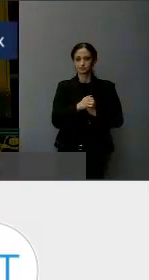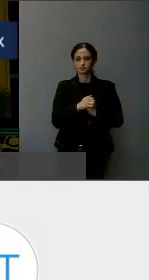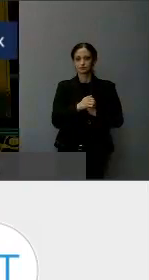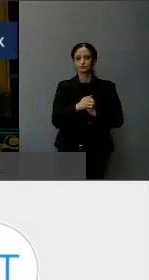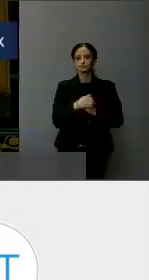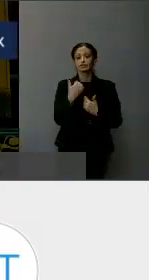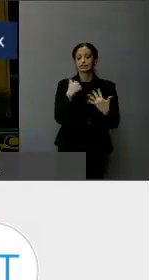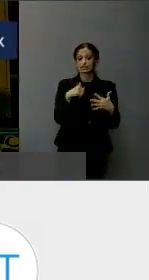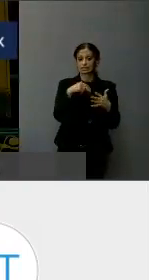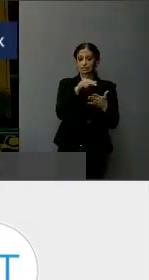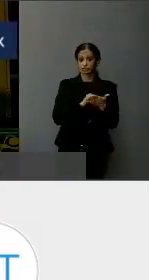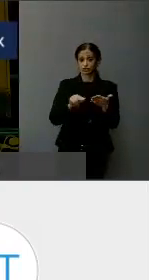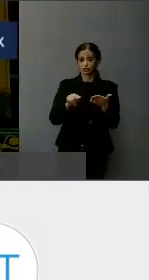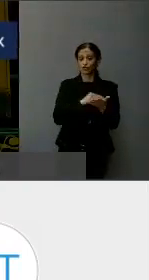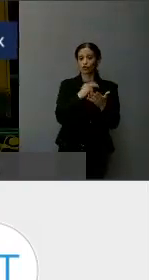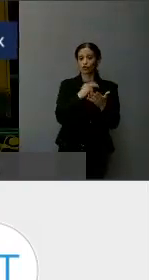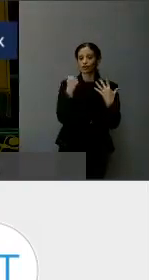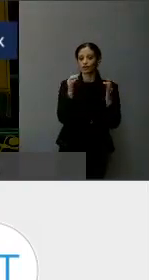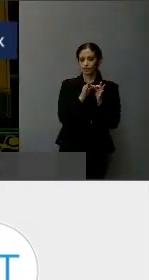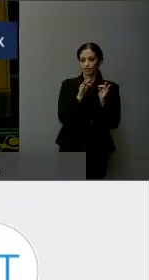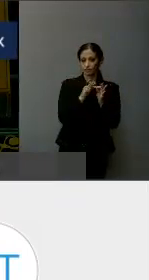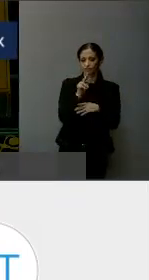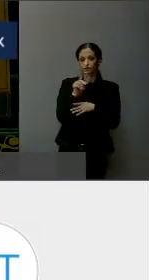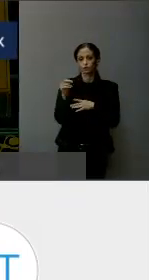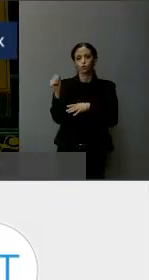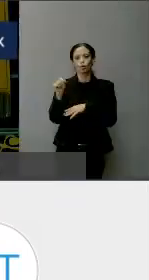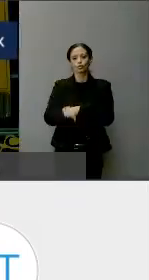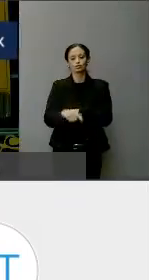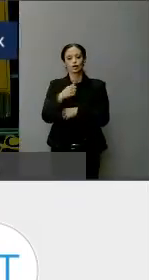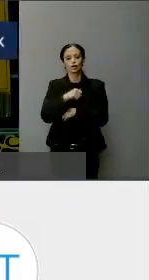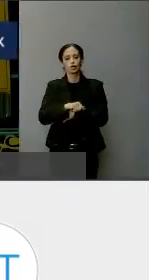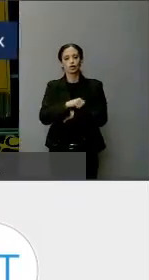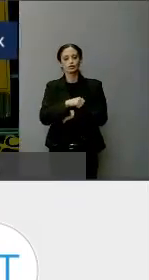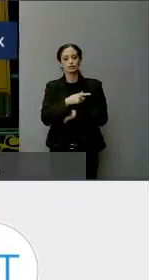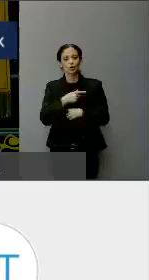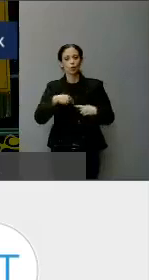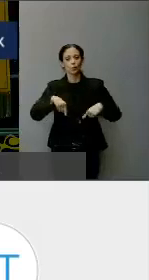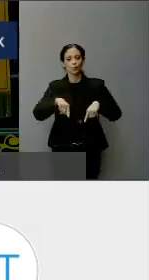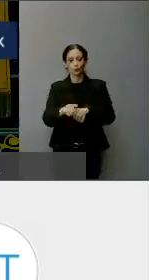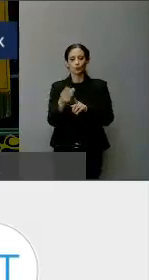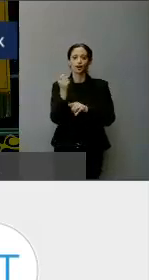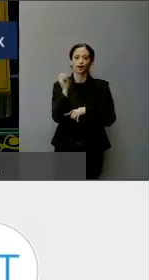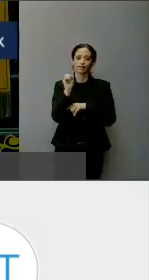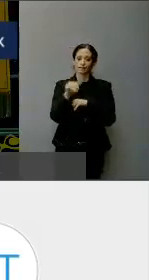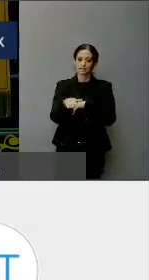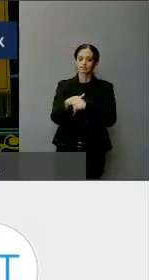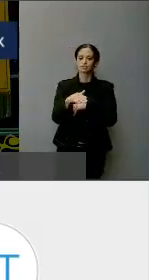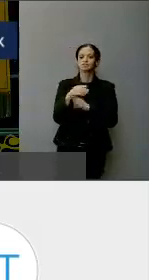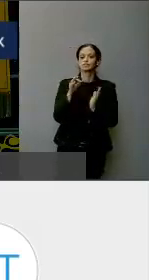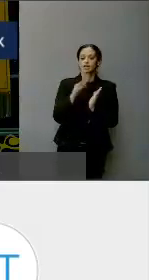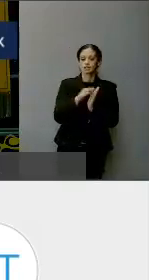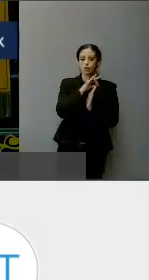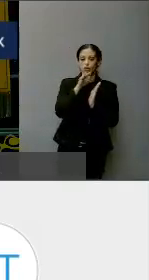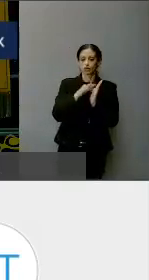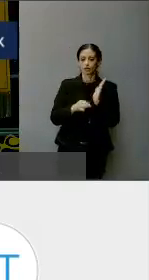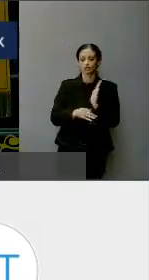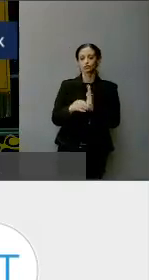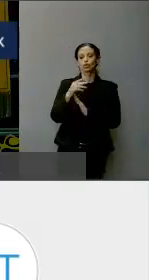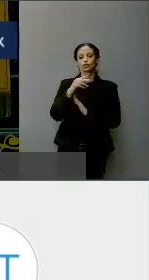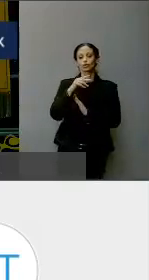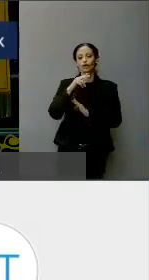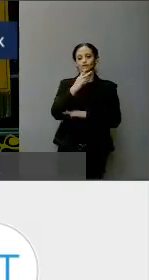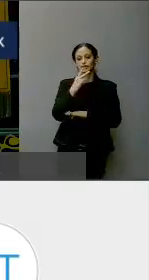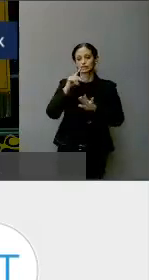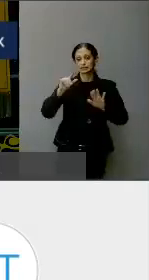16 voti favorevoli 21 contrari il consiglio comunale respinge il numero 26 pongono in votazione il numero